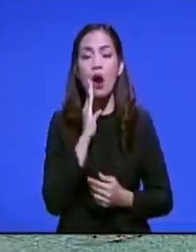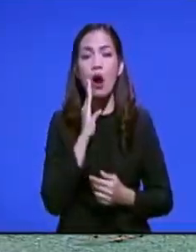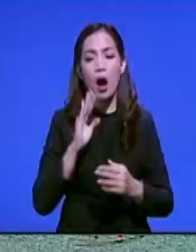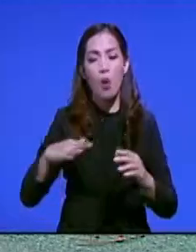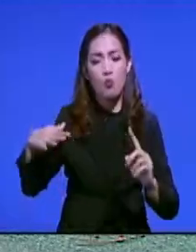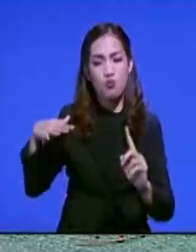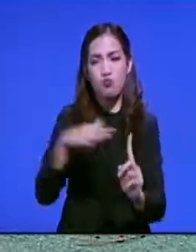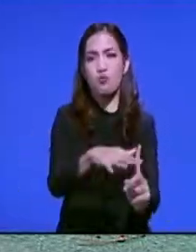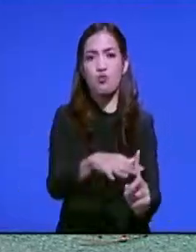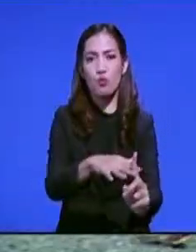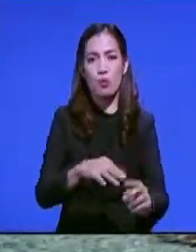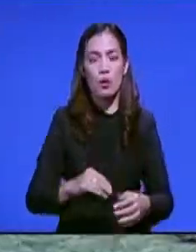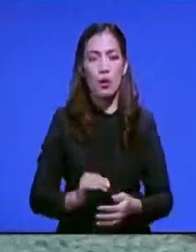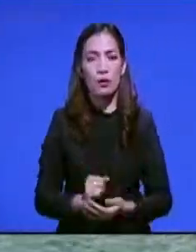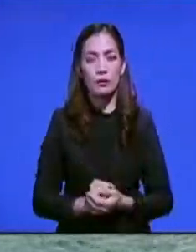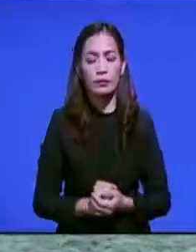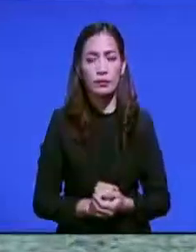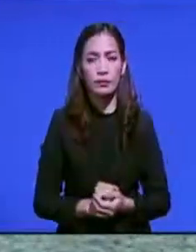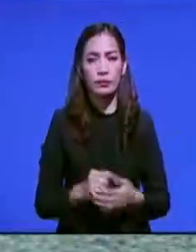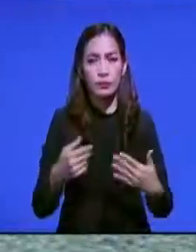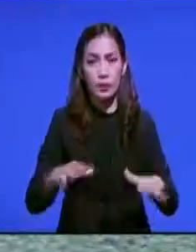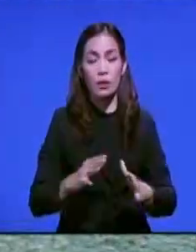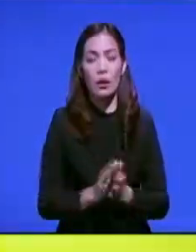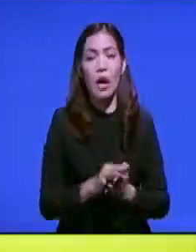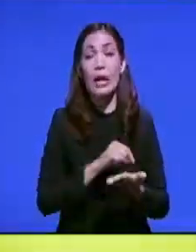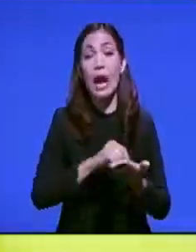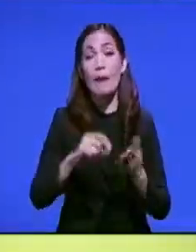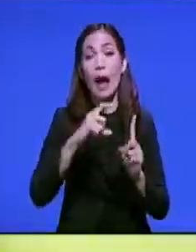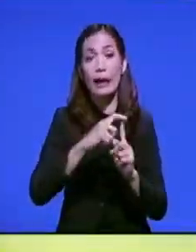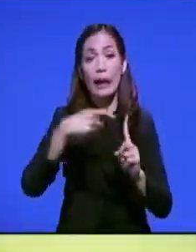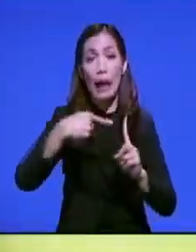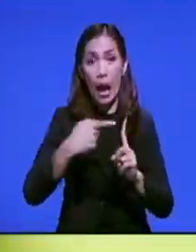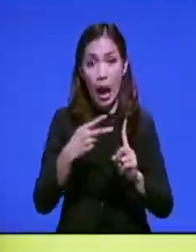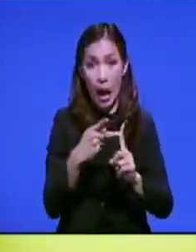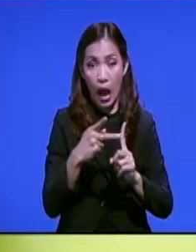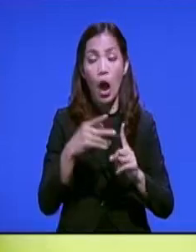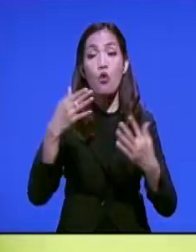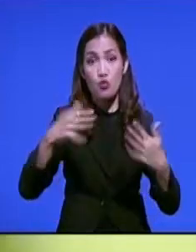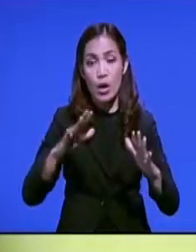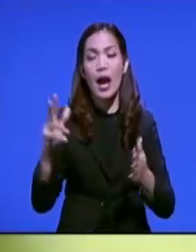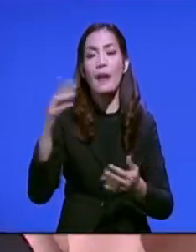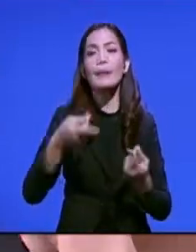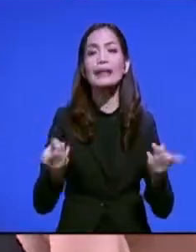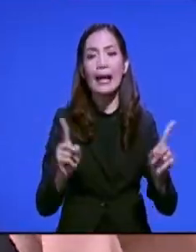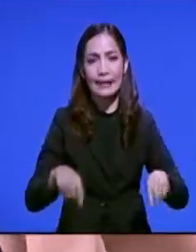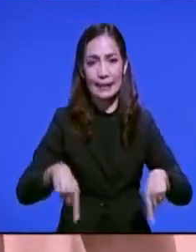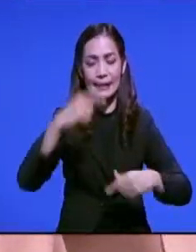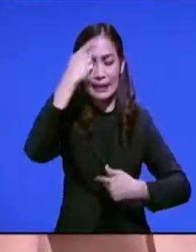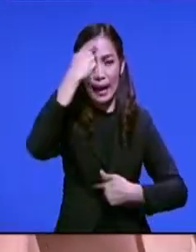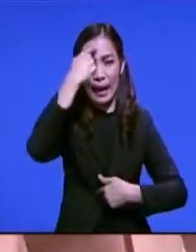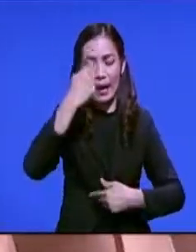ditabrak seorang pengemudi mobil sedan mewah. Pengemudi sedan berinisial DH telah ditetapkan sebagai tersangka.